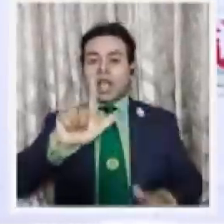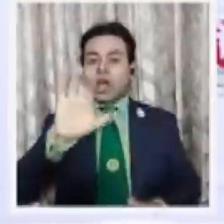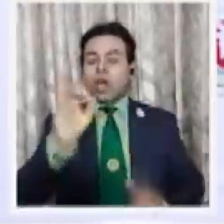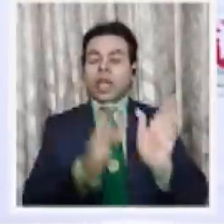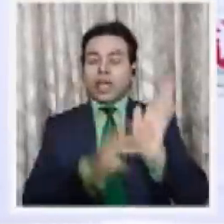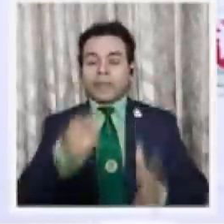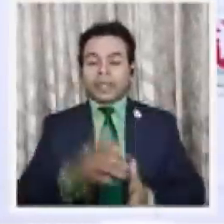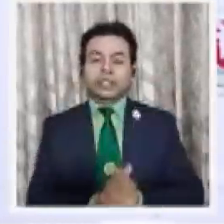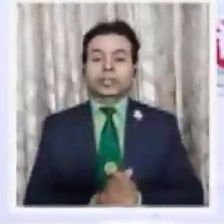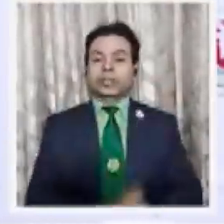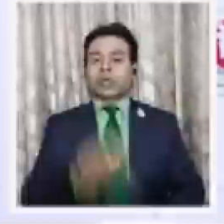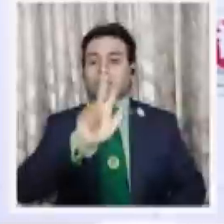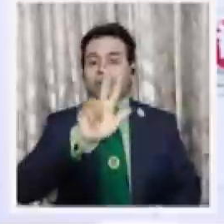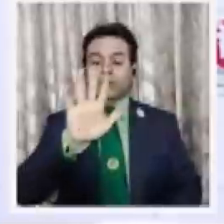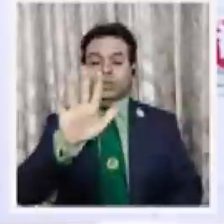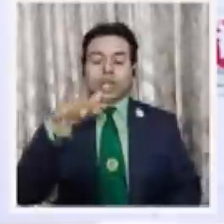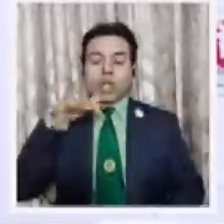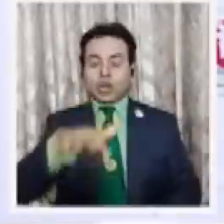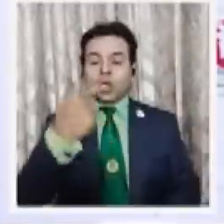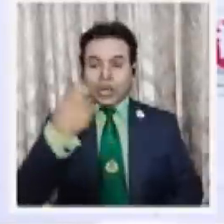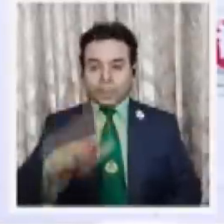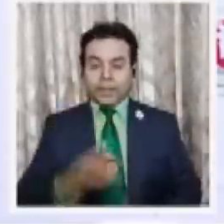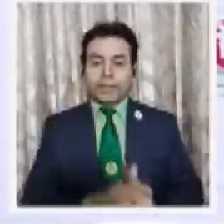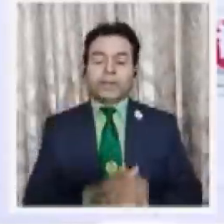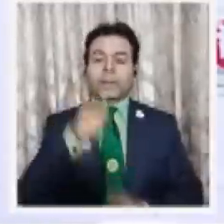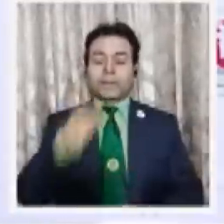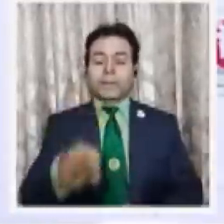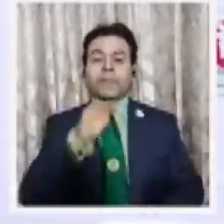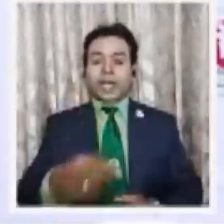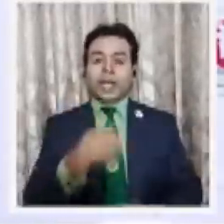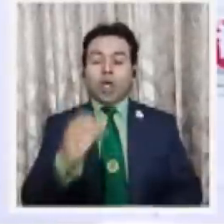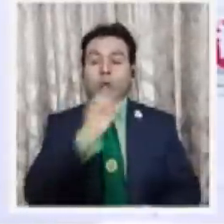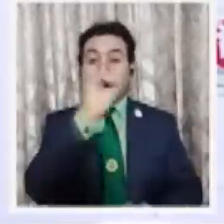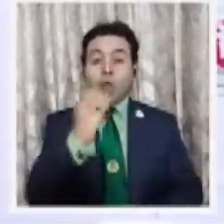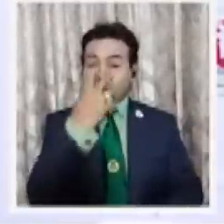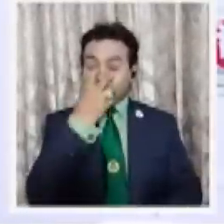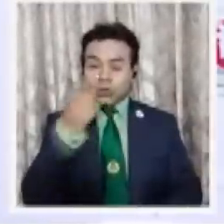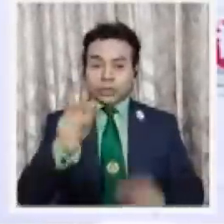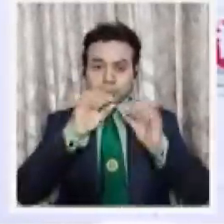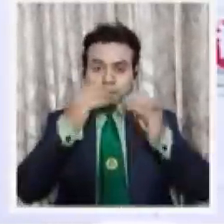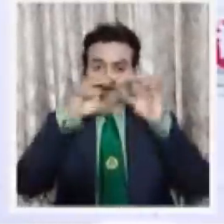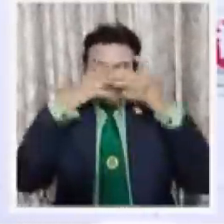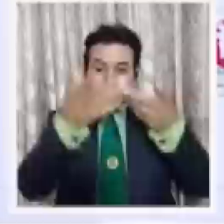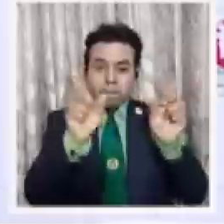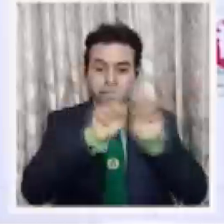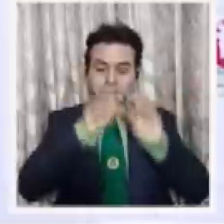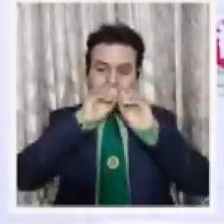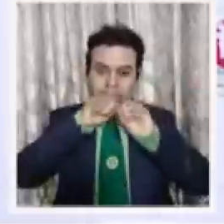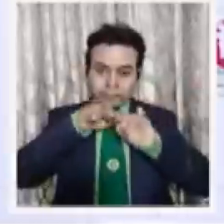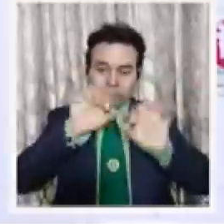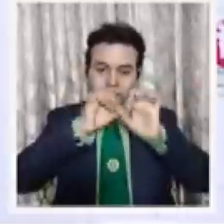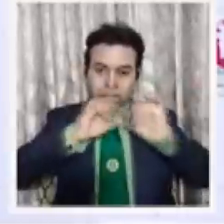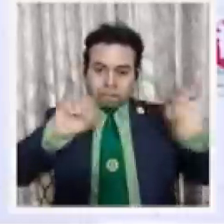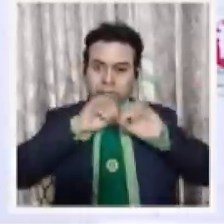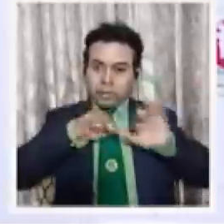এস আলমের অর্থায়নে চট্টগ্রামের 250 শয্যা বিশিষ্ট জেনারেল হাসপাতালে 85 লক্ষ টাকা ব্যয়ে সেন্ট্রাল